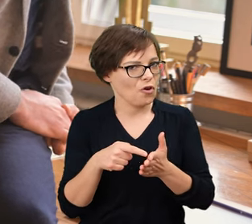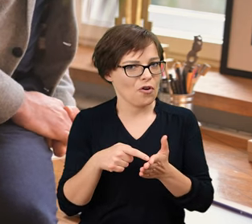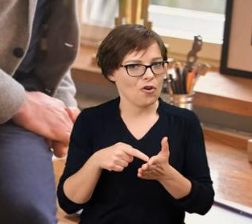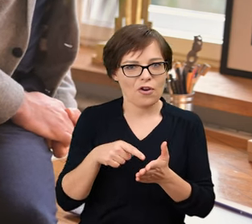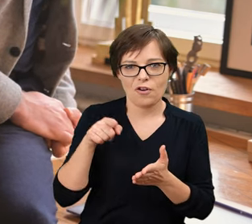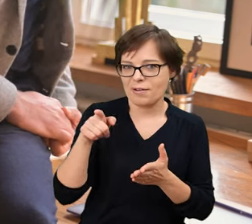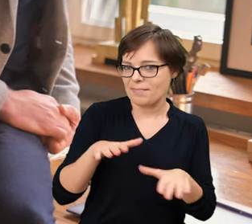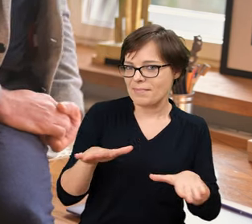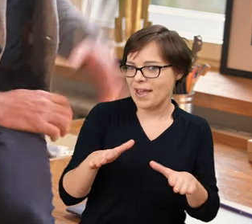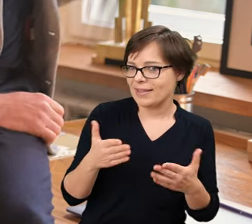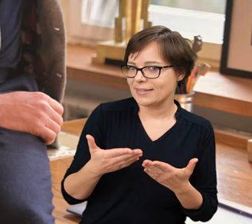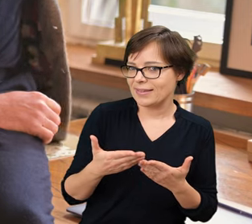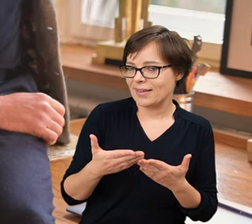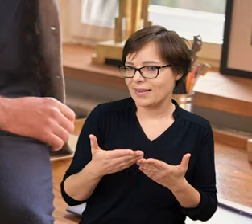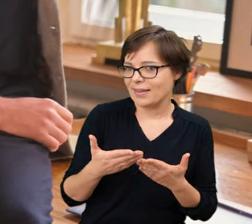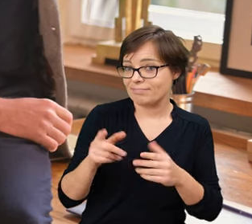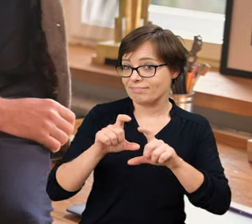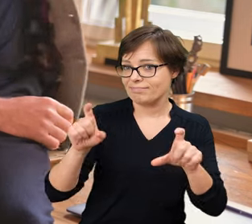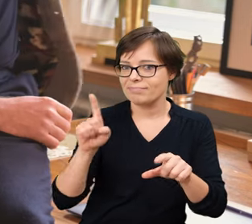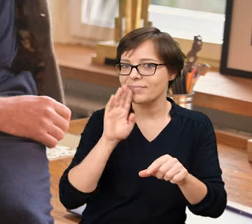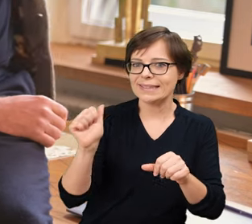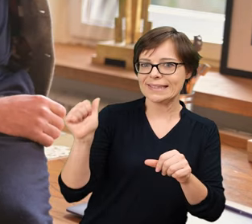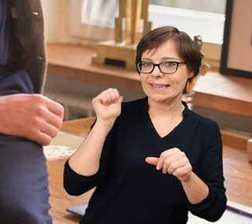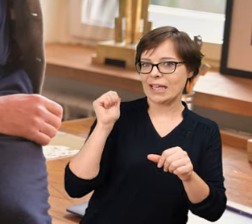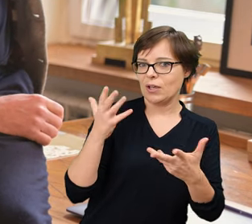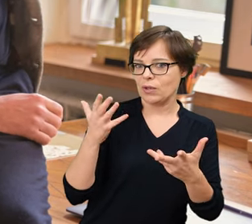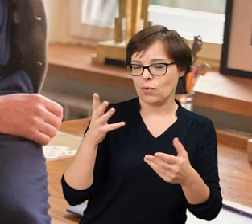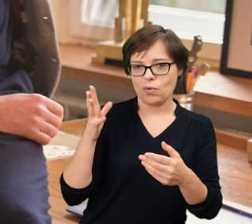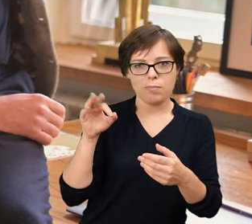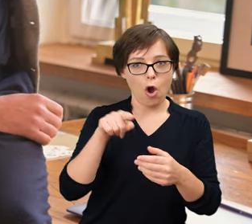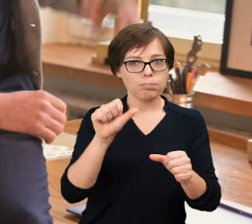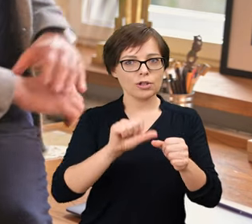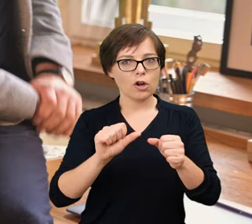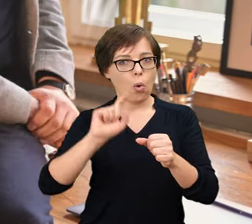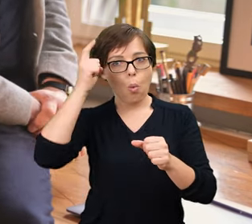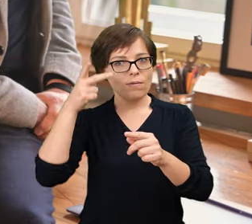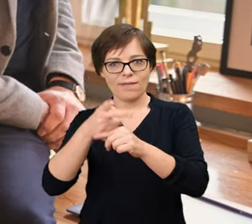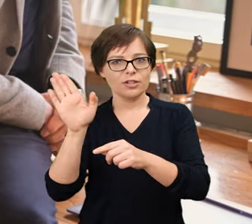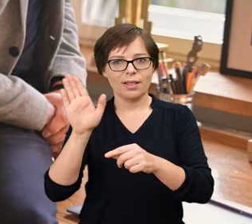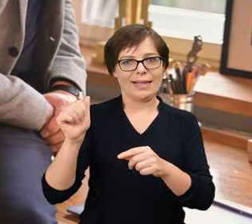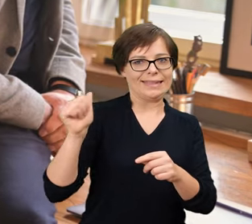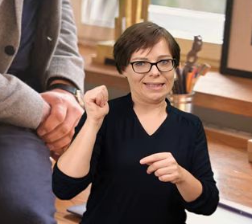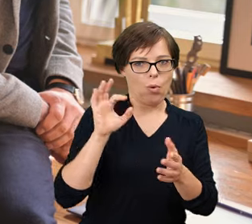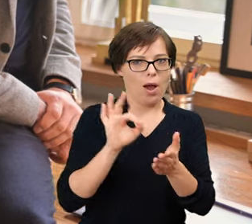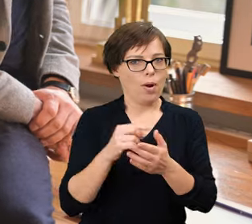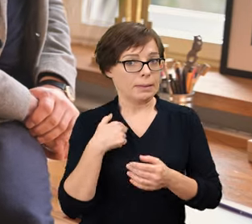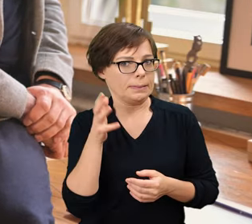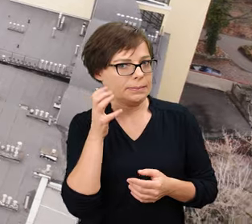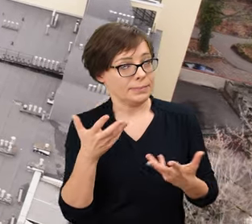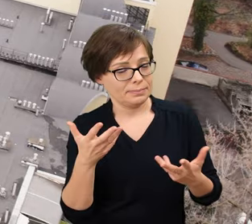takiego miejsca od tyłu, bo jak mówię, nie jest to front tego przedszkola, tylko jego tylna